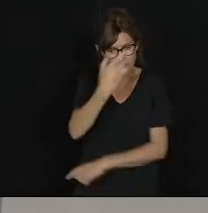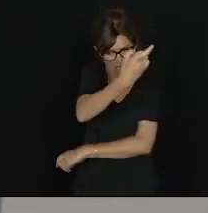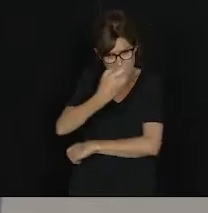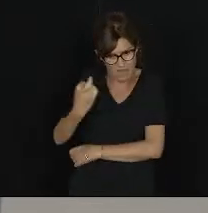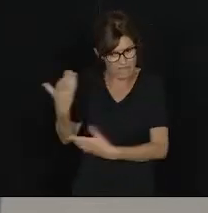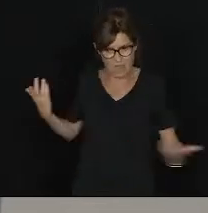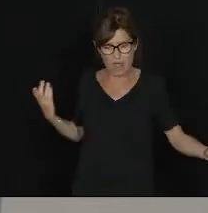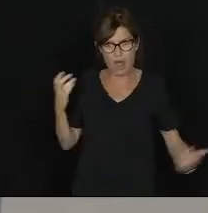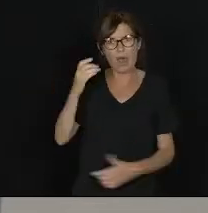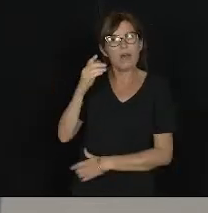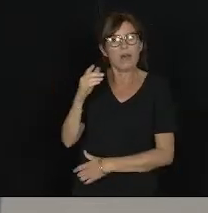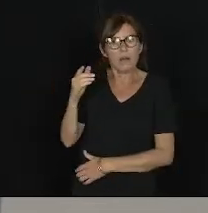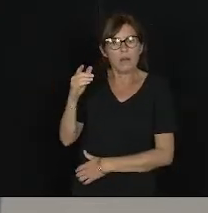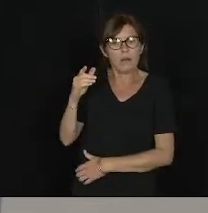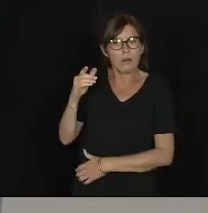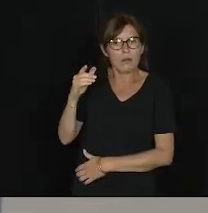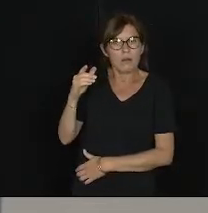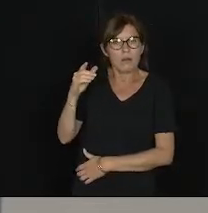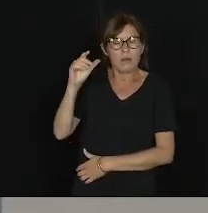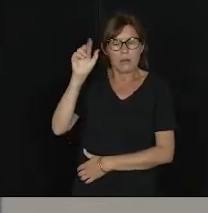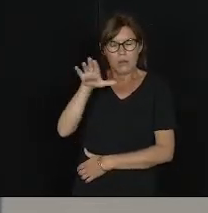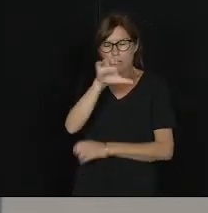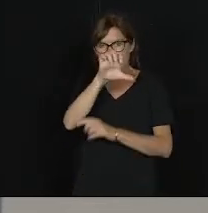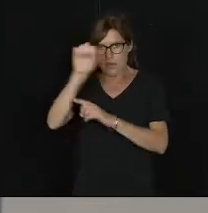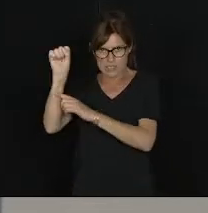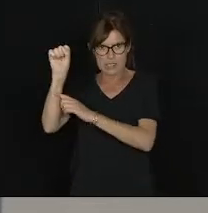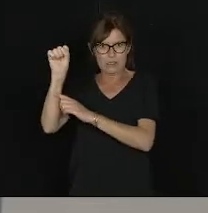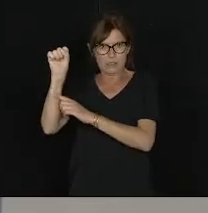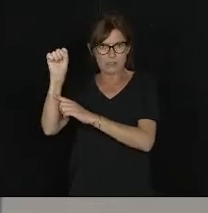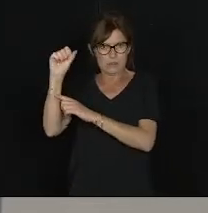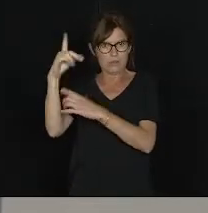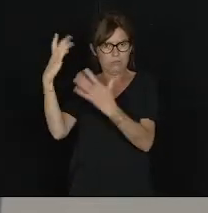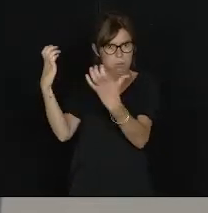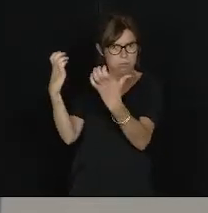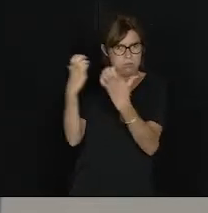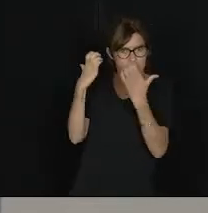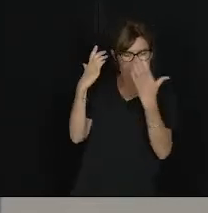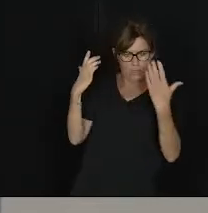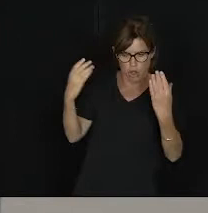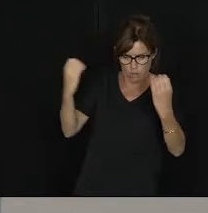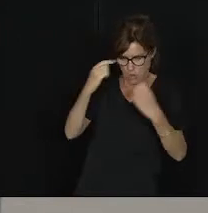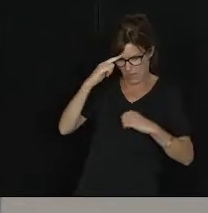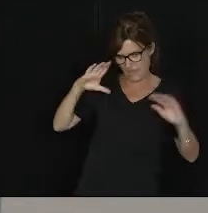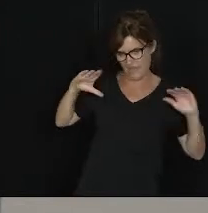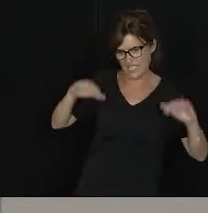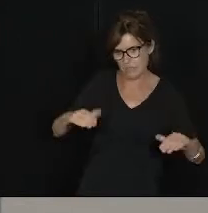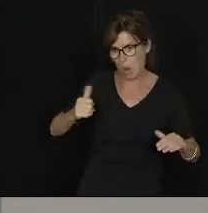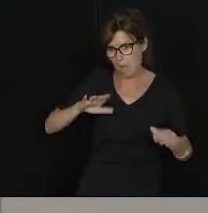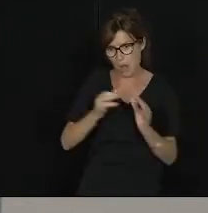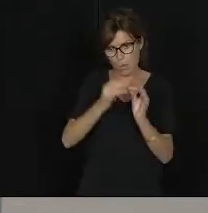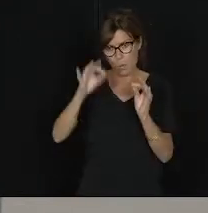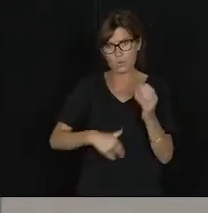phénomènes généraux. De ce désespoir, on tire individuellement les conclusions les plus diverses.